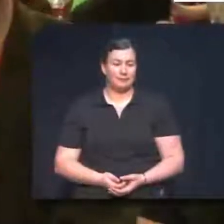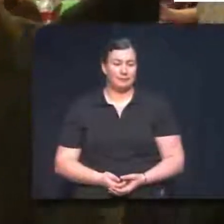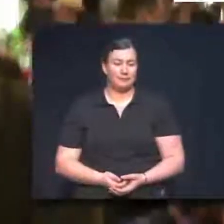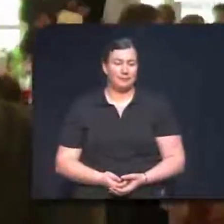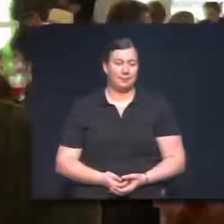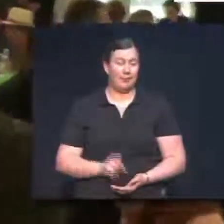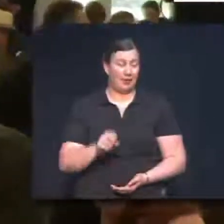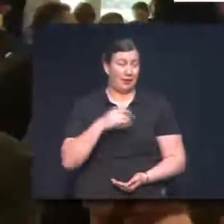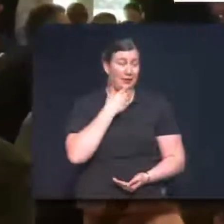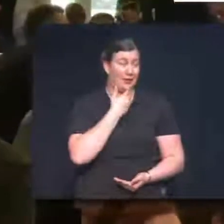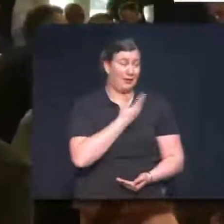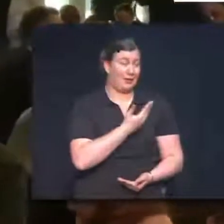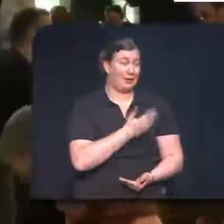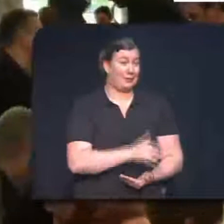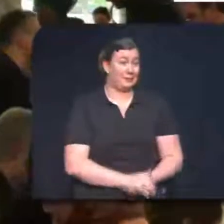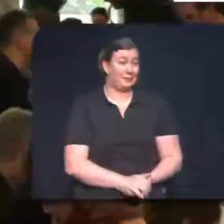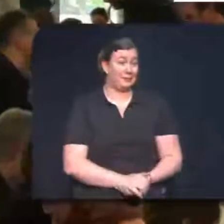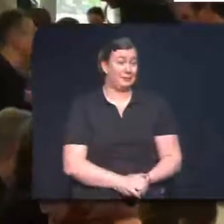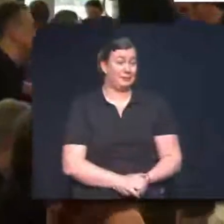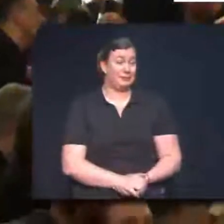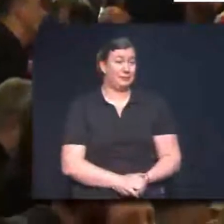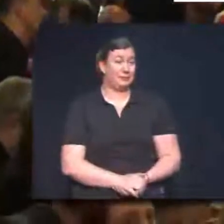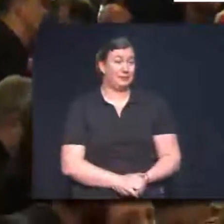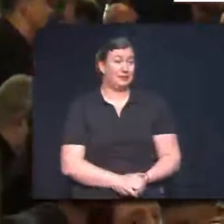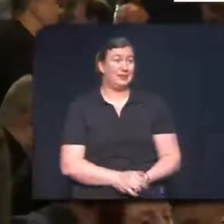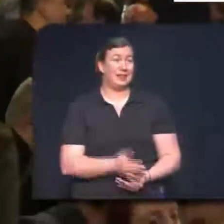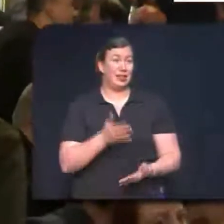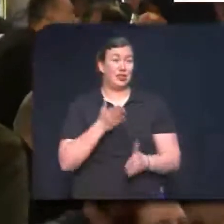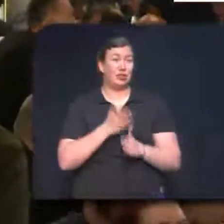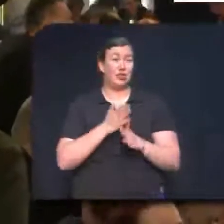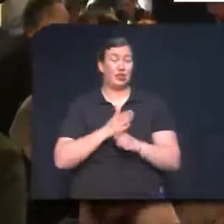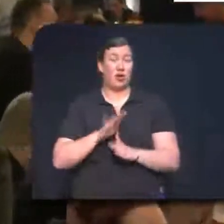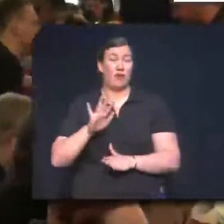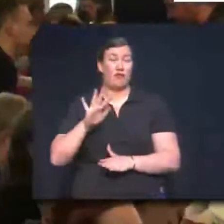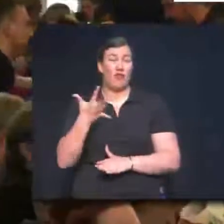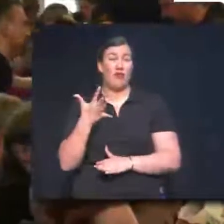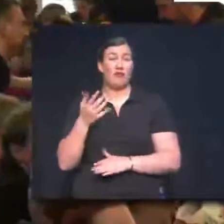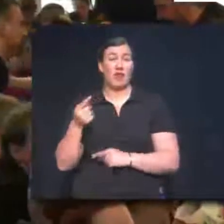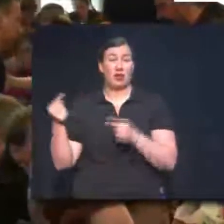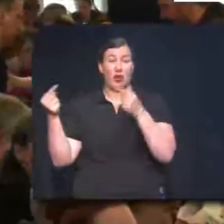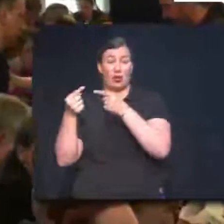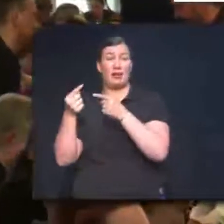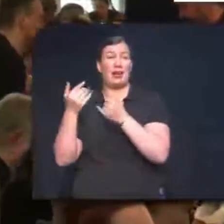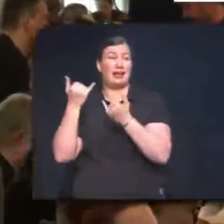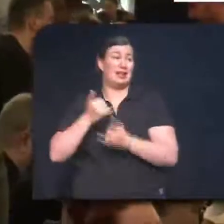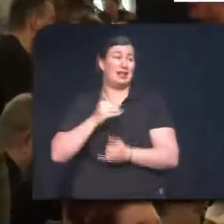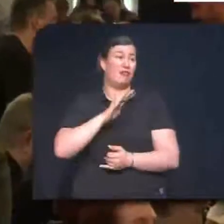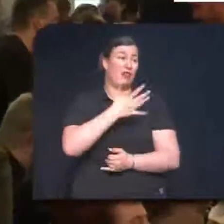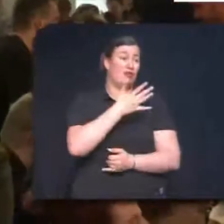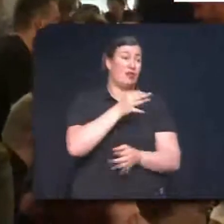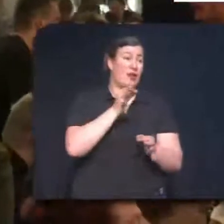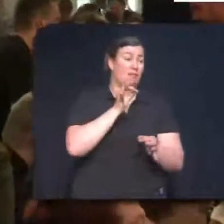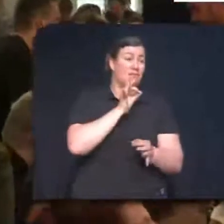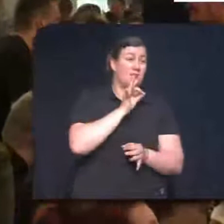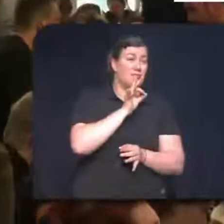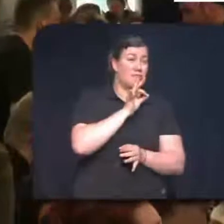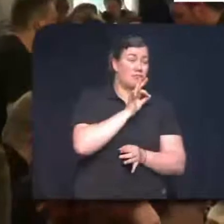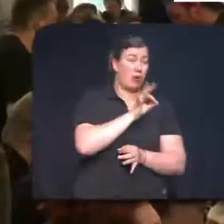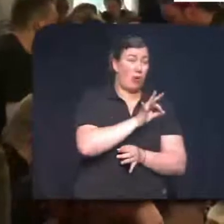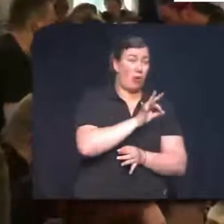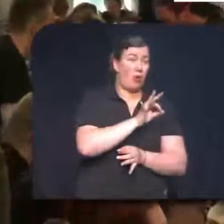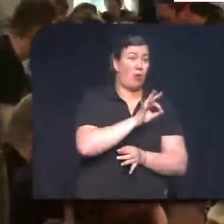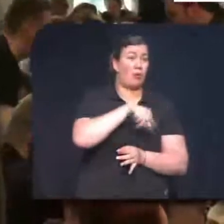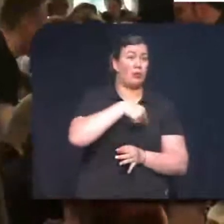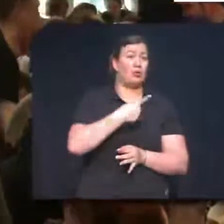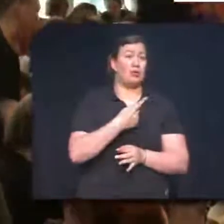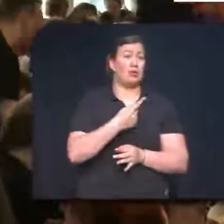danke zum Hinweis das ist jetzt der fünfte contra danach kommt noch der fünfte Brot danach stimmen wir ab ob die Debatte weitergeführt wird